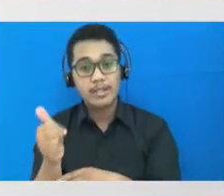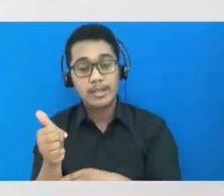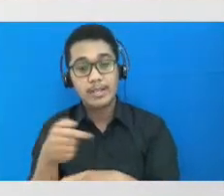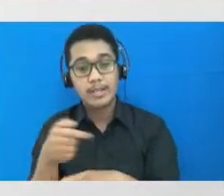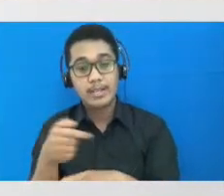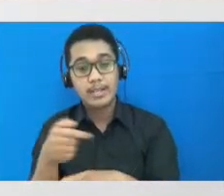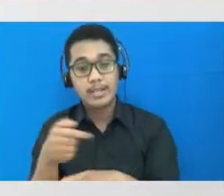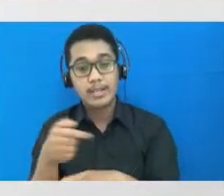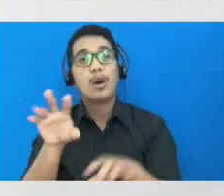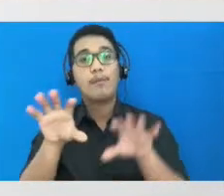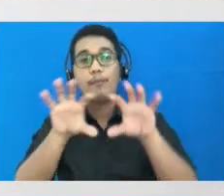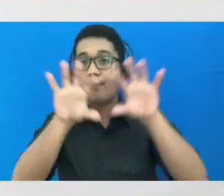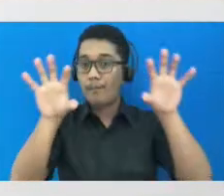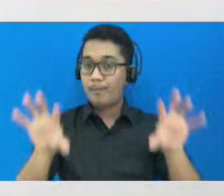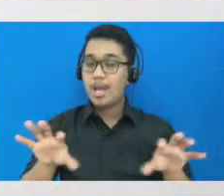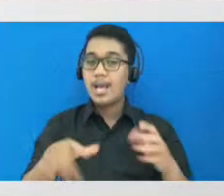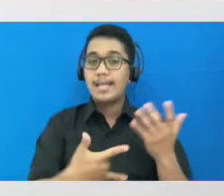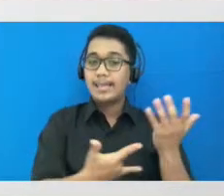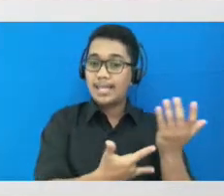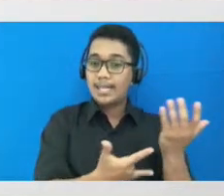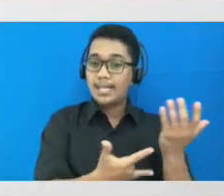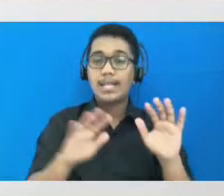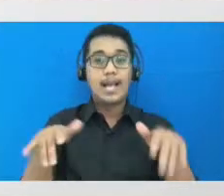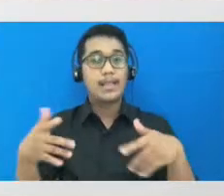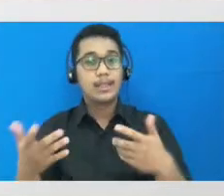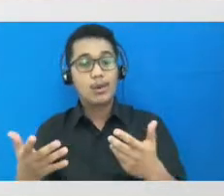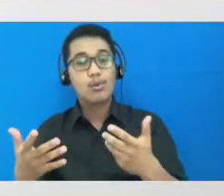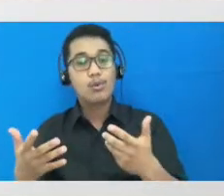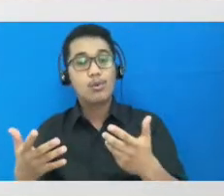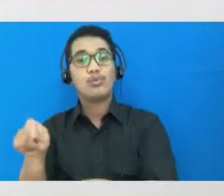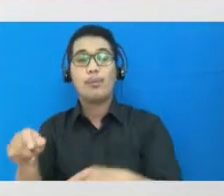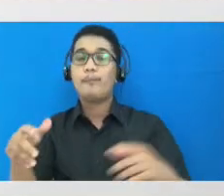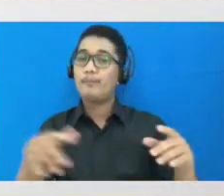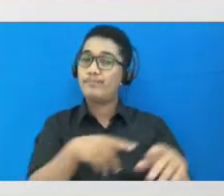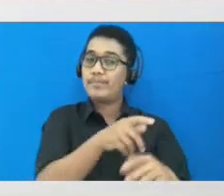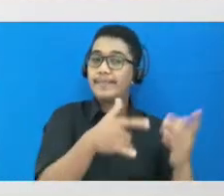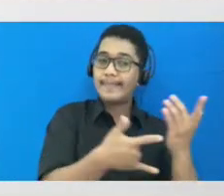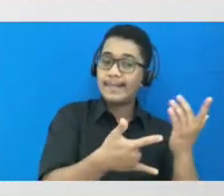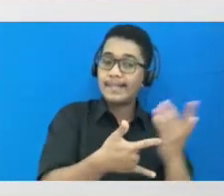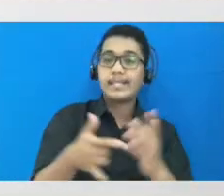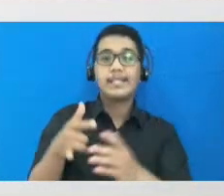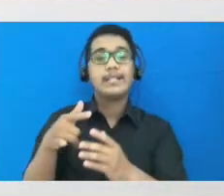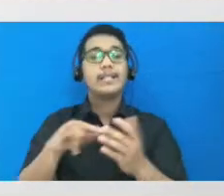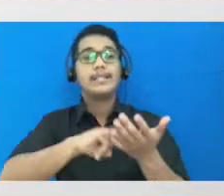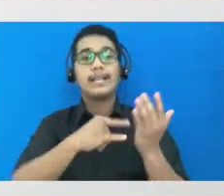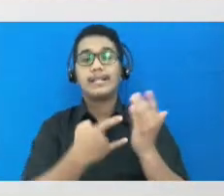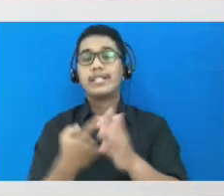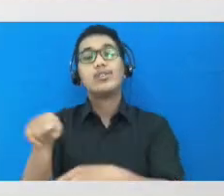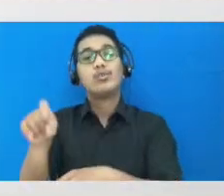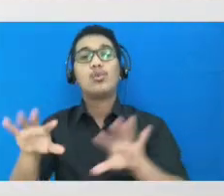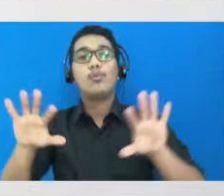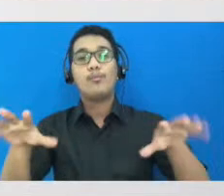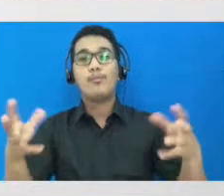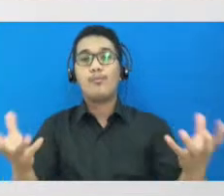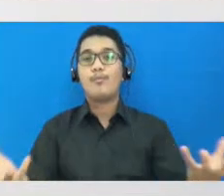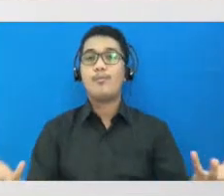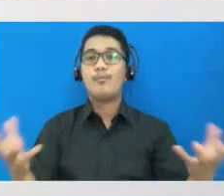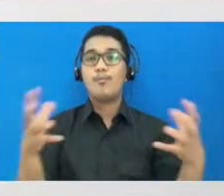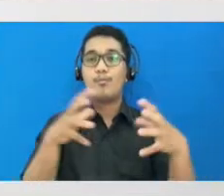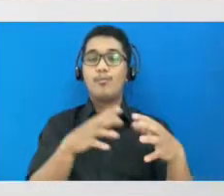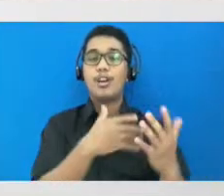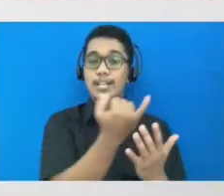kedua aspek, baik itu teknis maupun hukum. Misalnya data protection by default, by